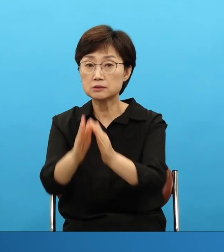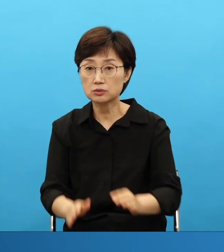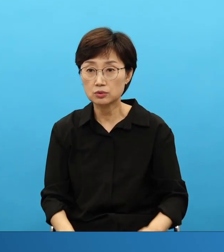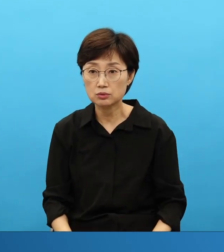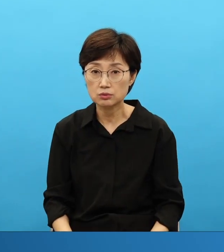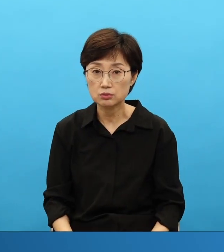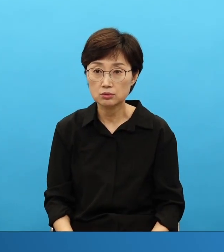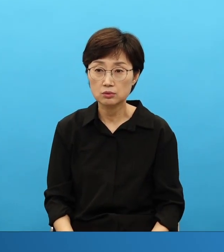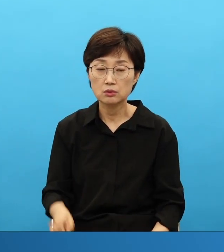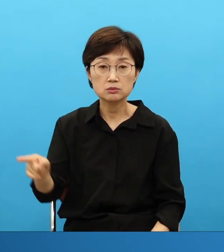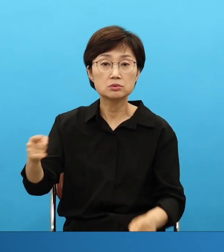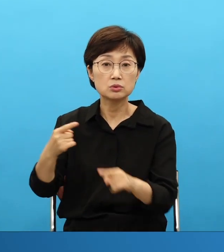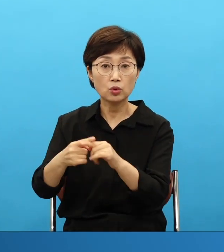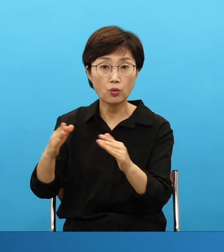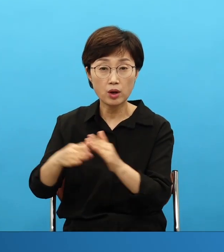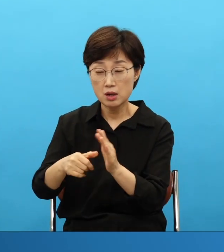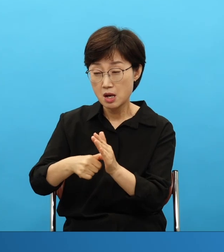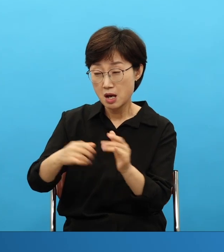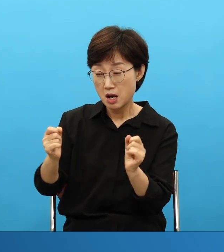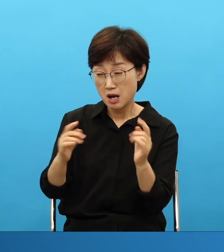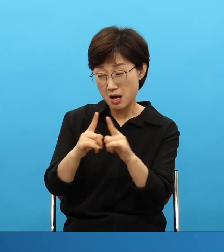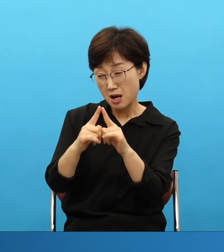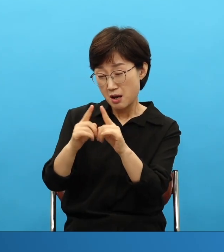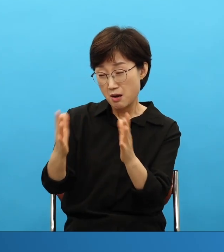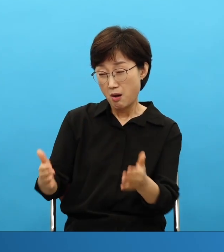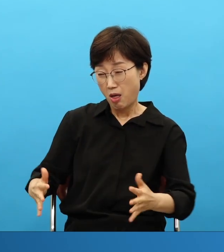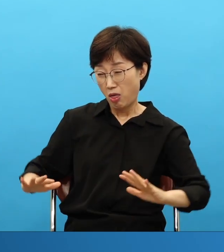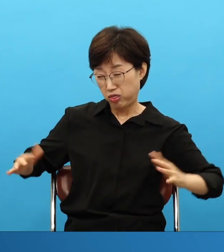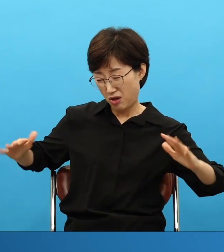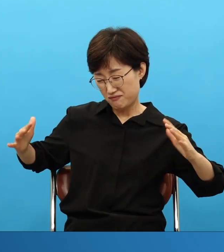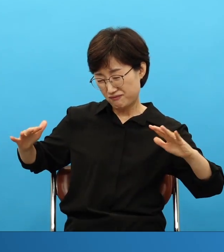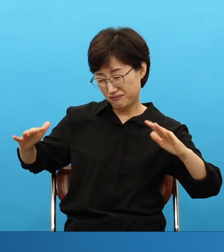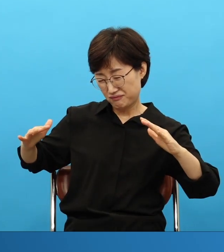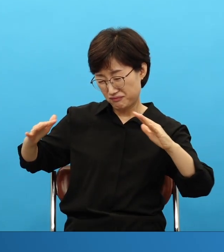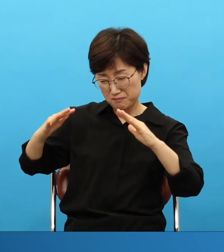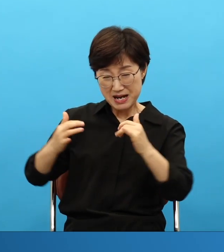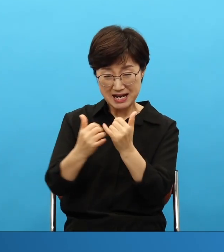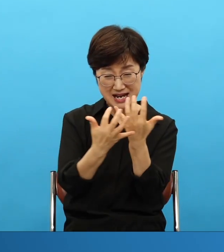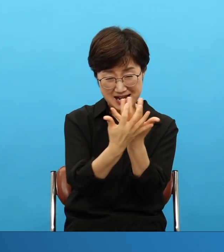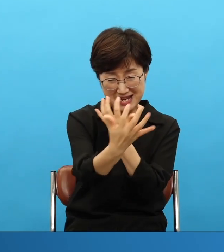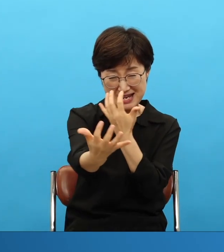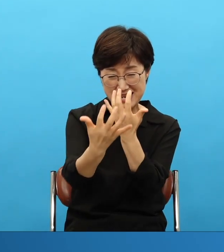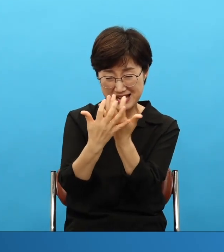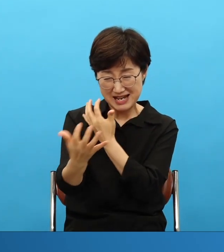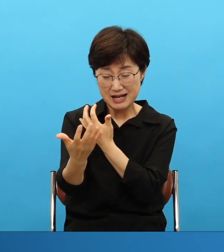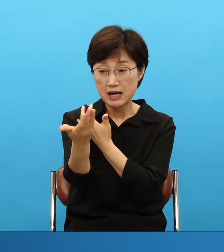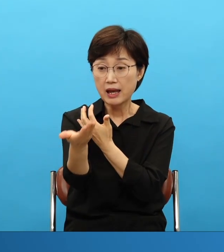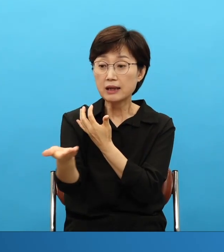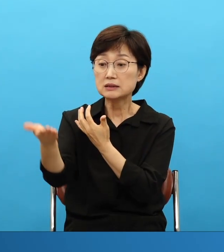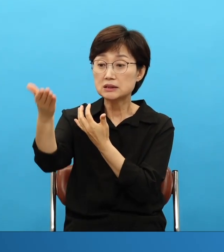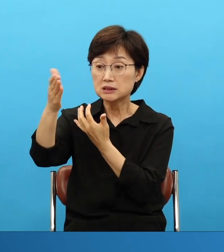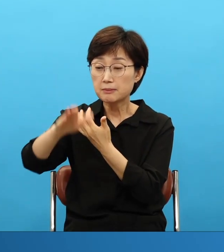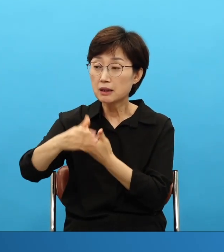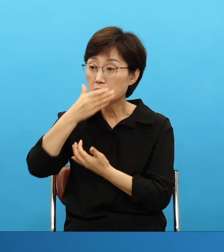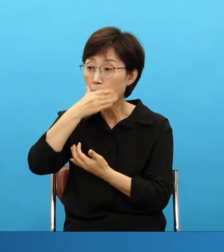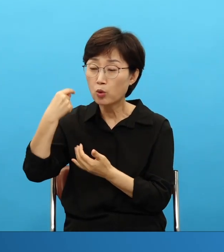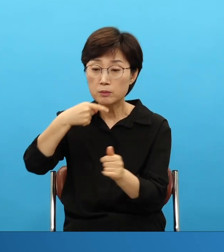자 살 유명한 사람 교회